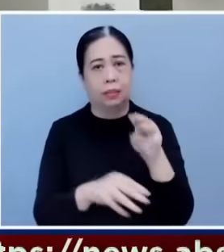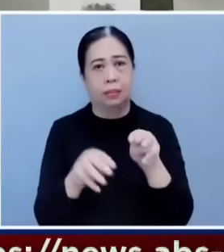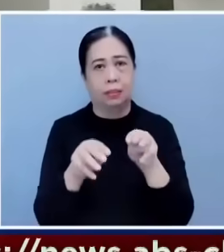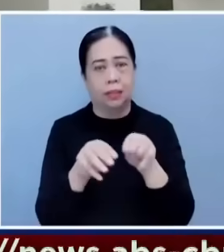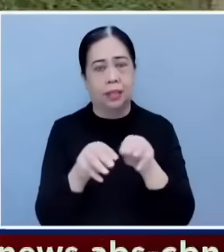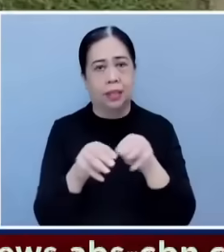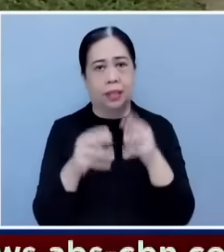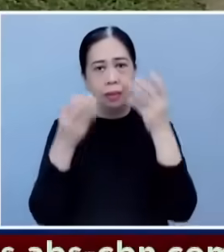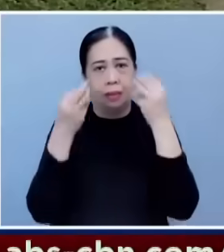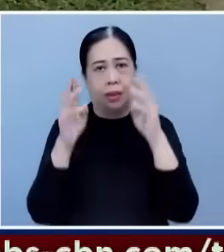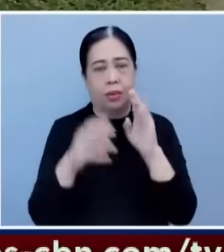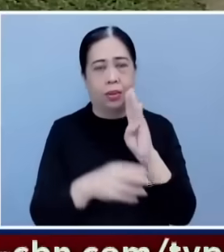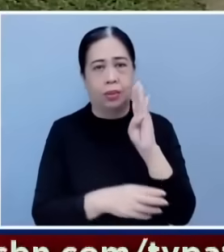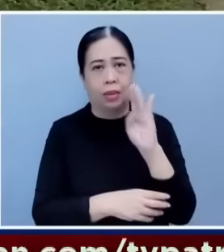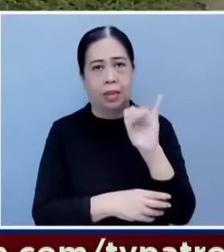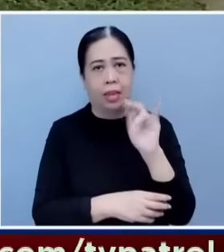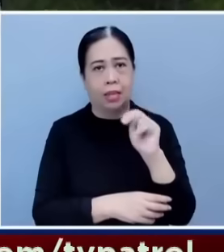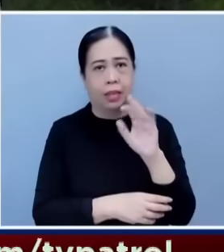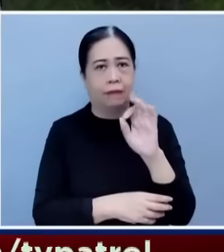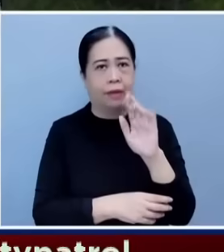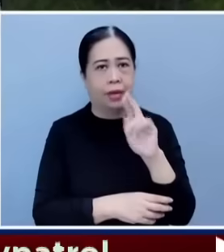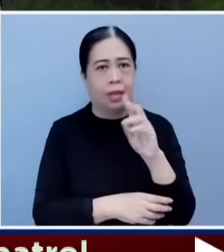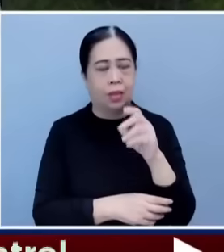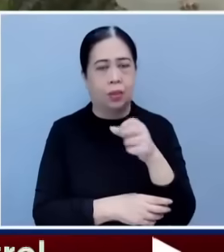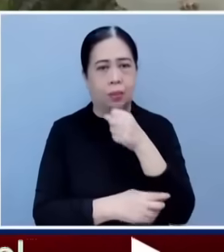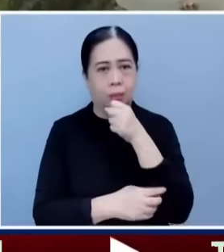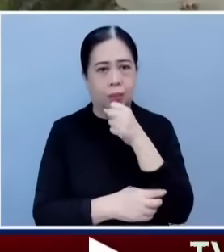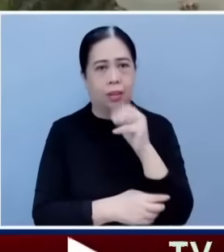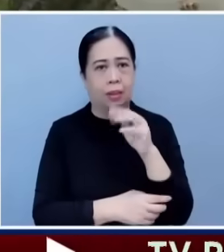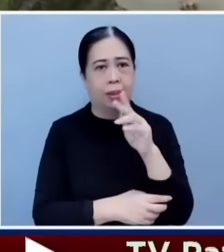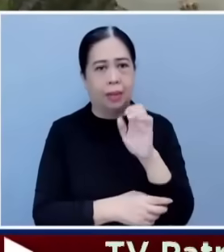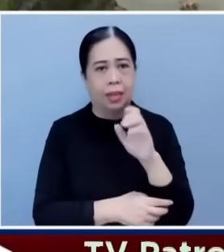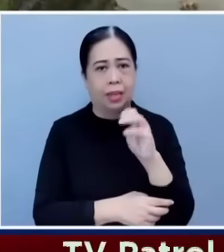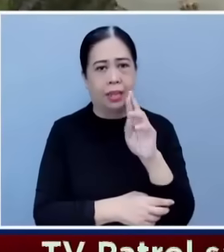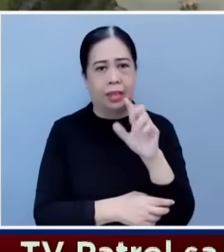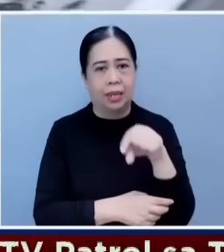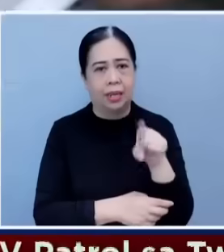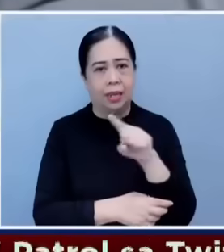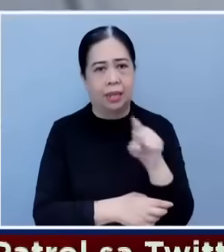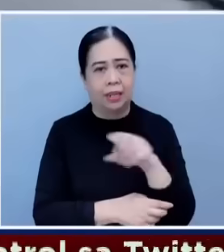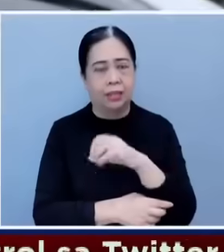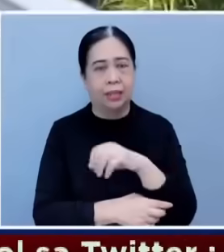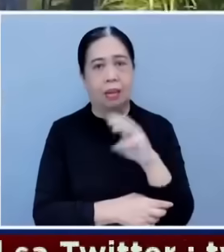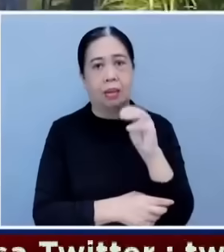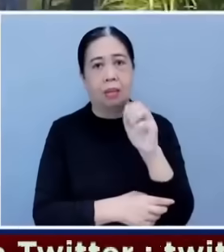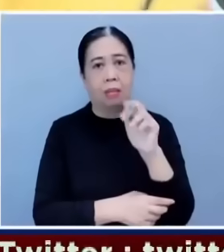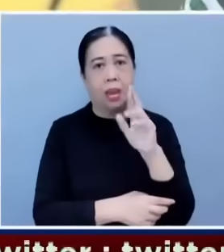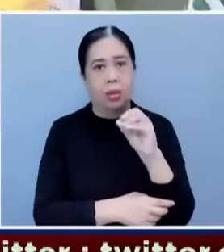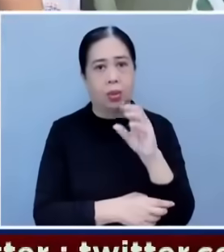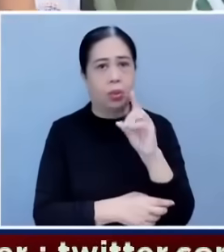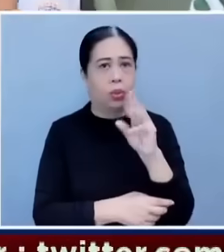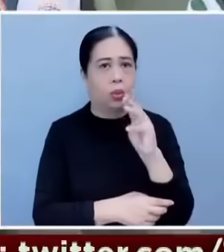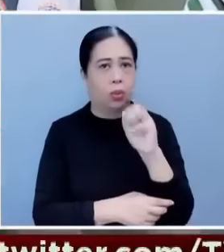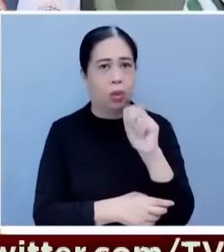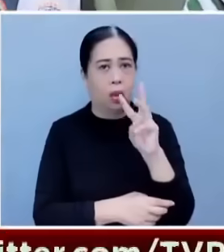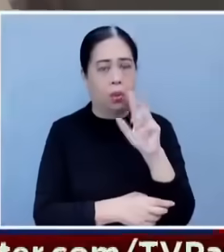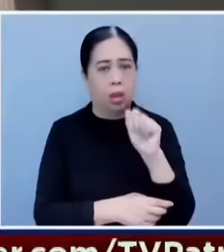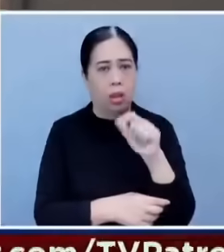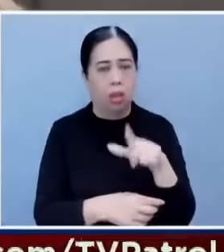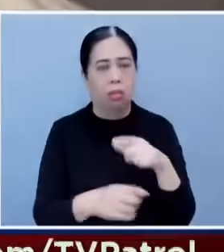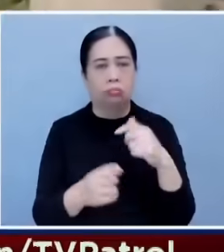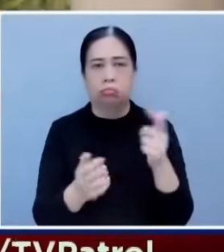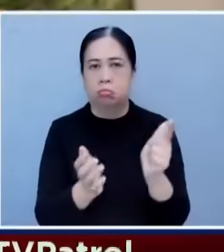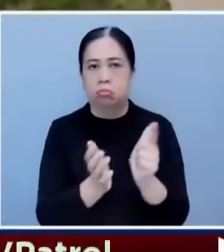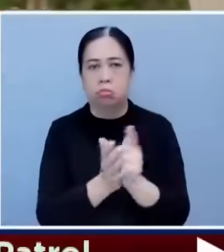Bayani Fernando at mga broadcaster na sina Mike Enriquez at Mario Dumawal. Mahigpit na ipinagbabawal sa